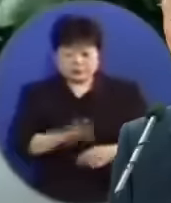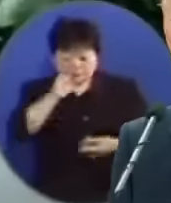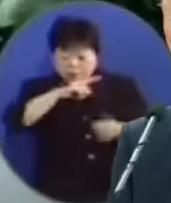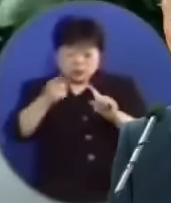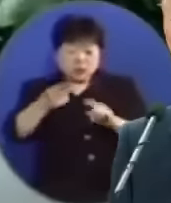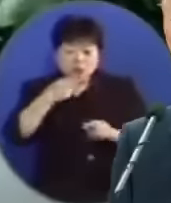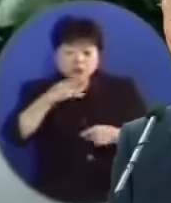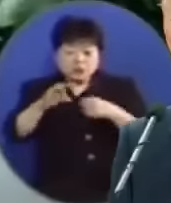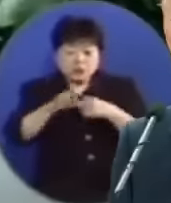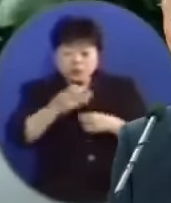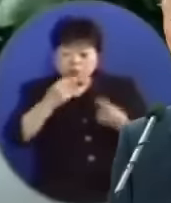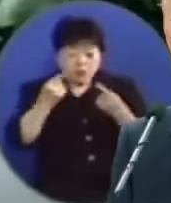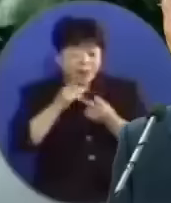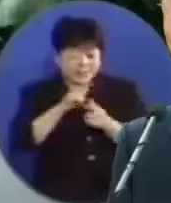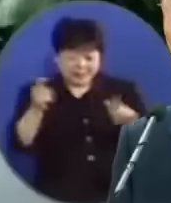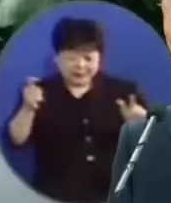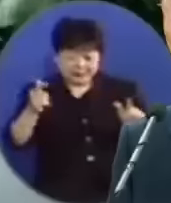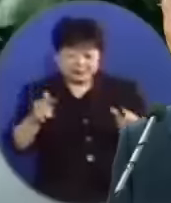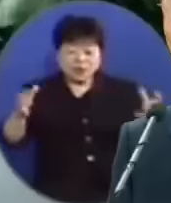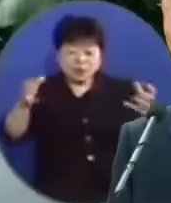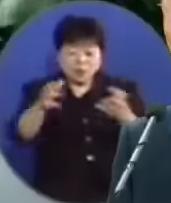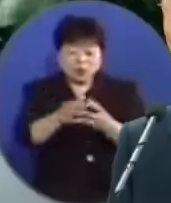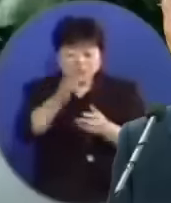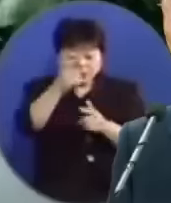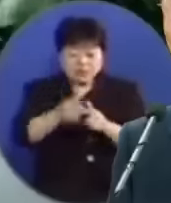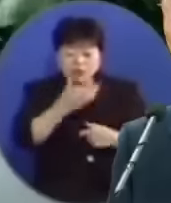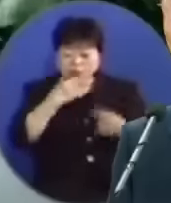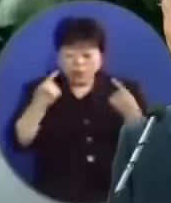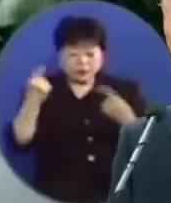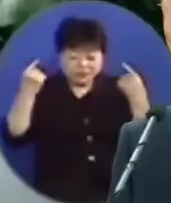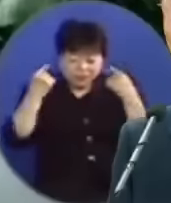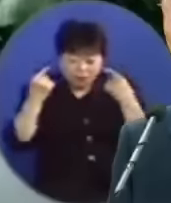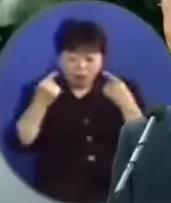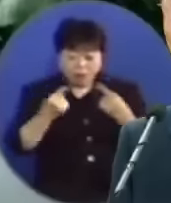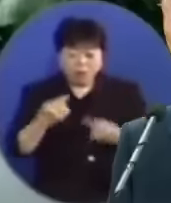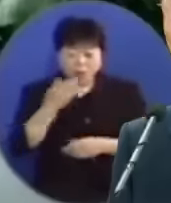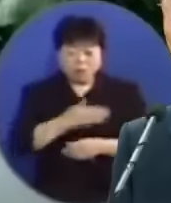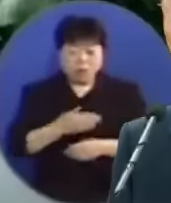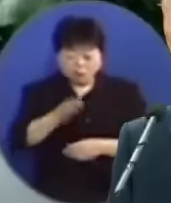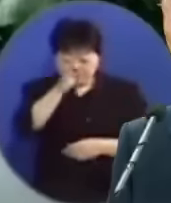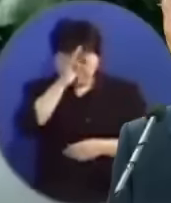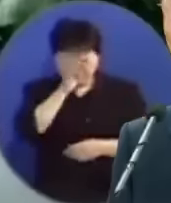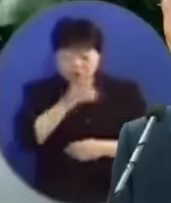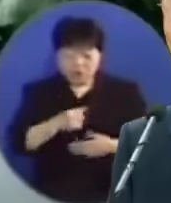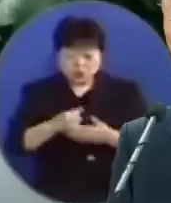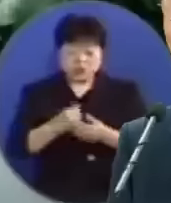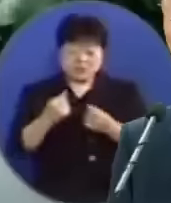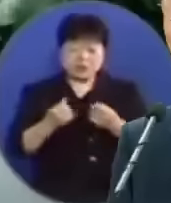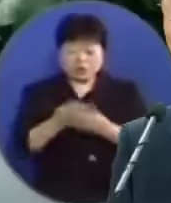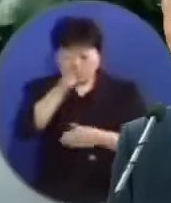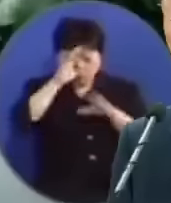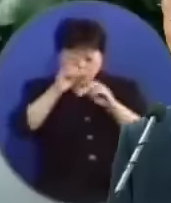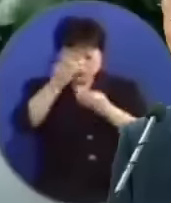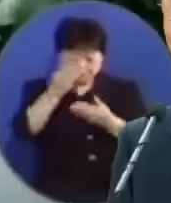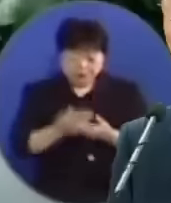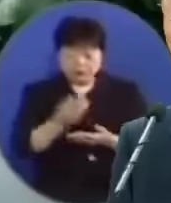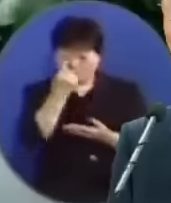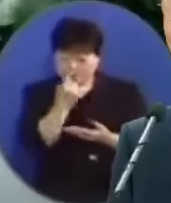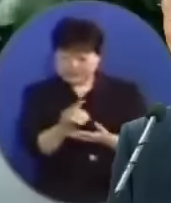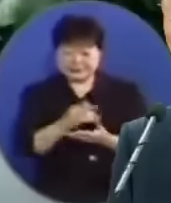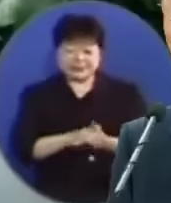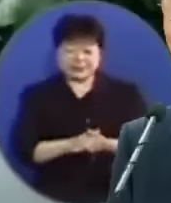아닙니다. 오늘 우리가 이 자리에 모인 것은 예수의 복음을 듣고 심신의 용기와 힘을 얻을 뿐 아니라 병고침 받으러 온